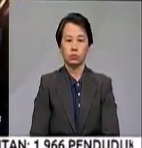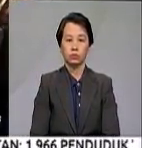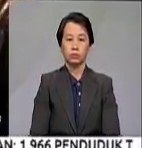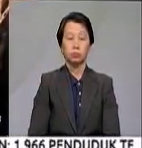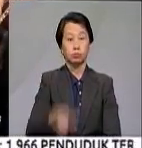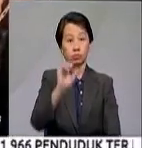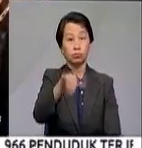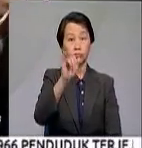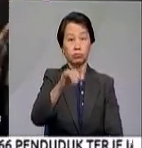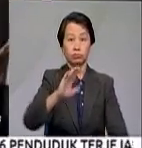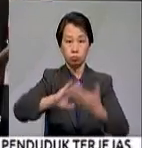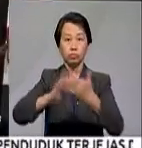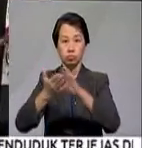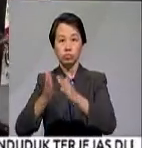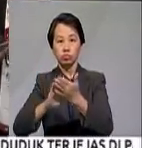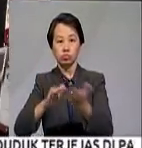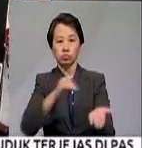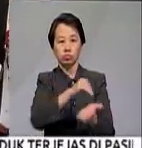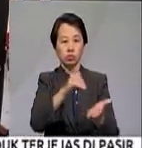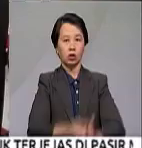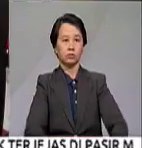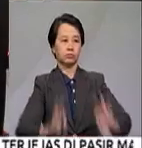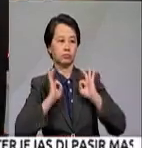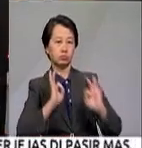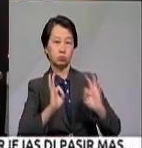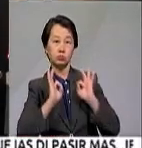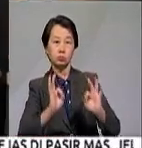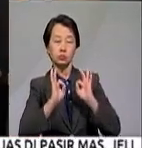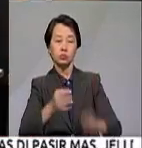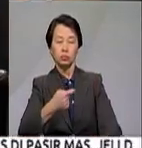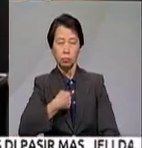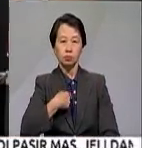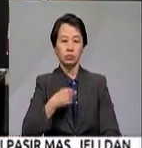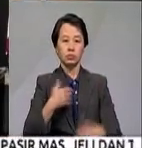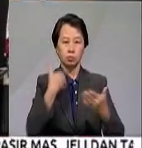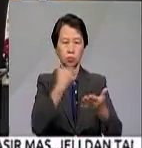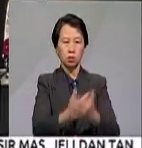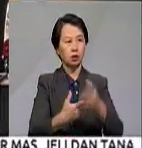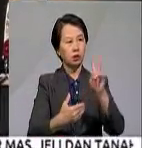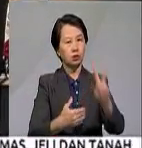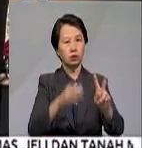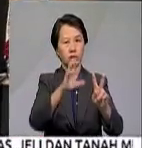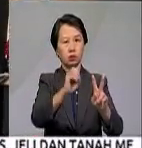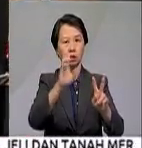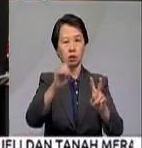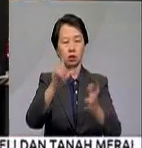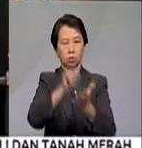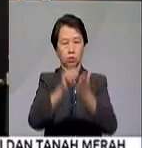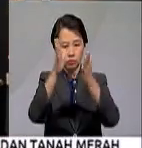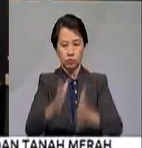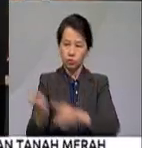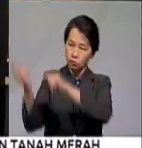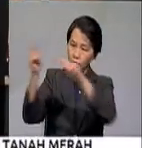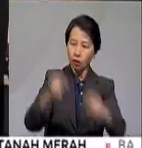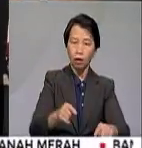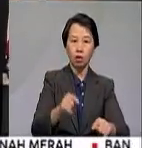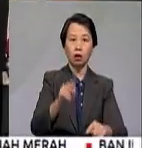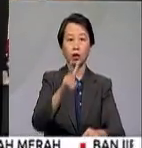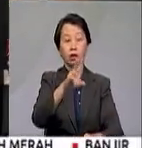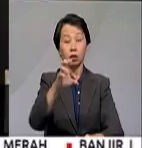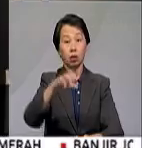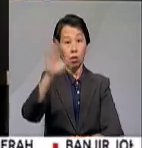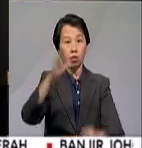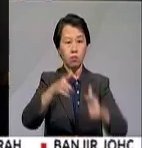Well, the communication center is amazing. I'm told that 800 journalists are here. That is one